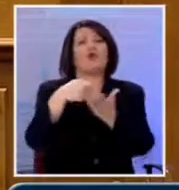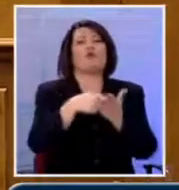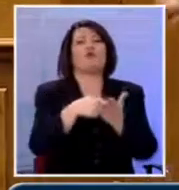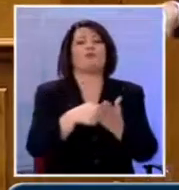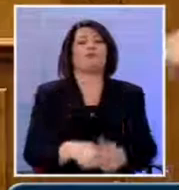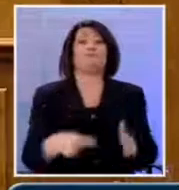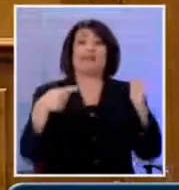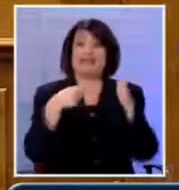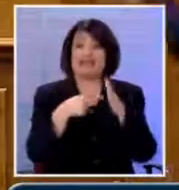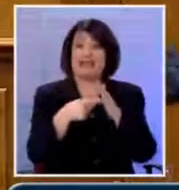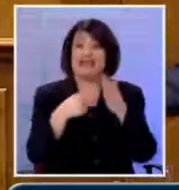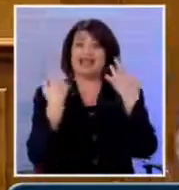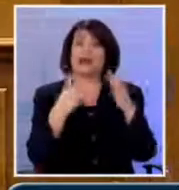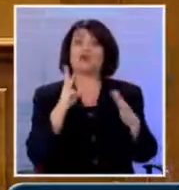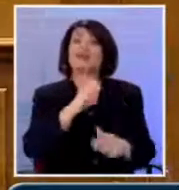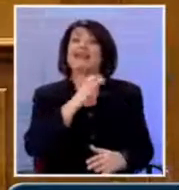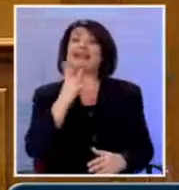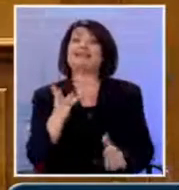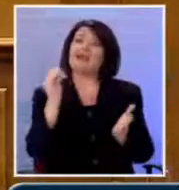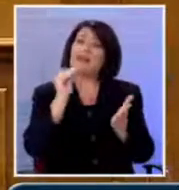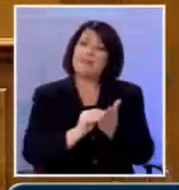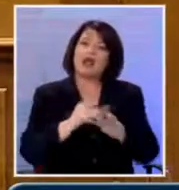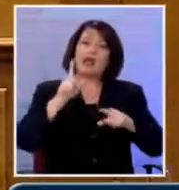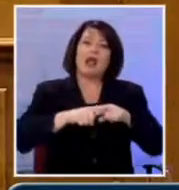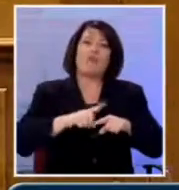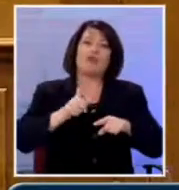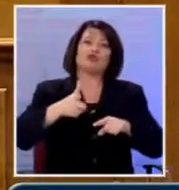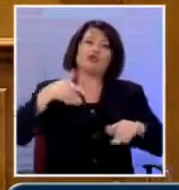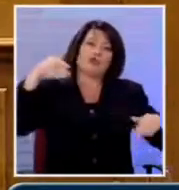Το 1933 είχαμε πάλι πτώχευση.